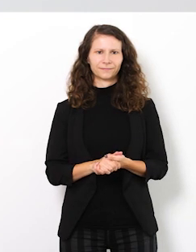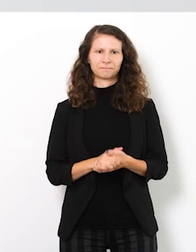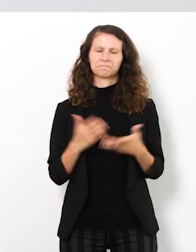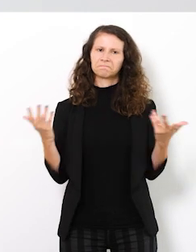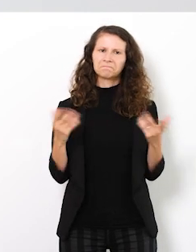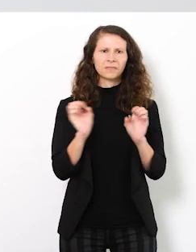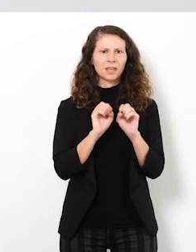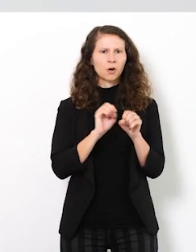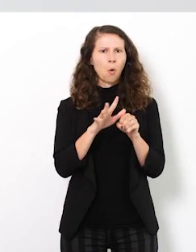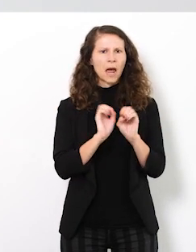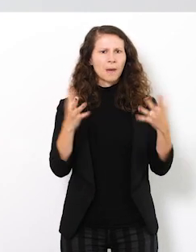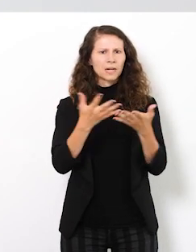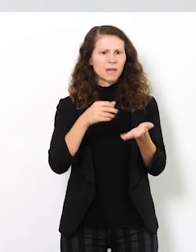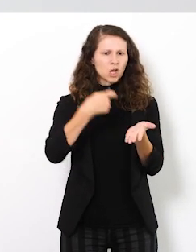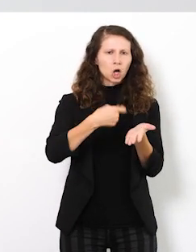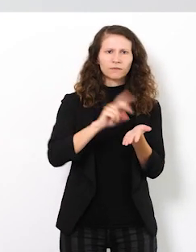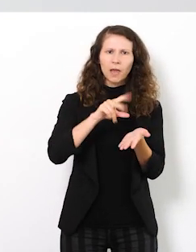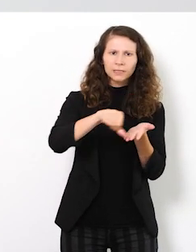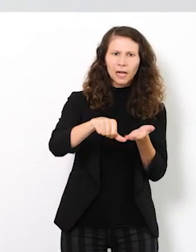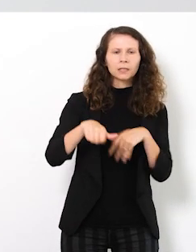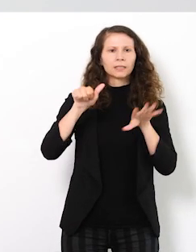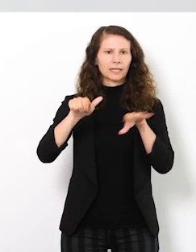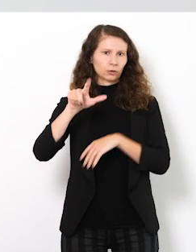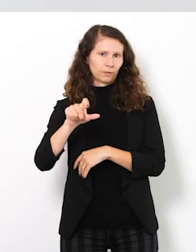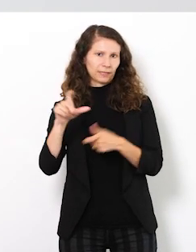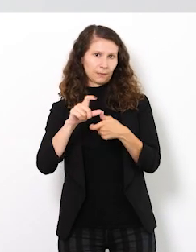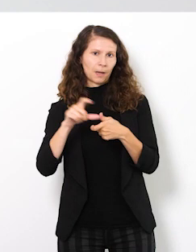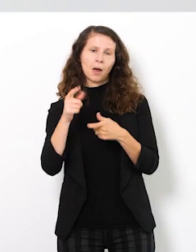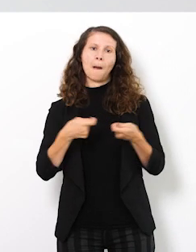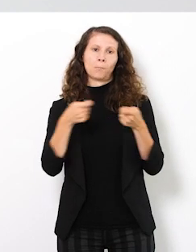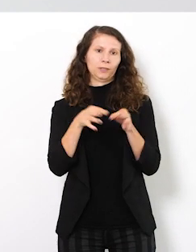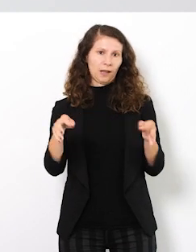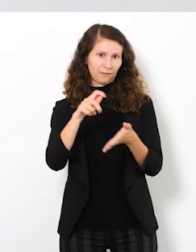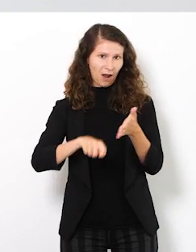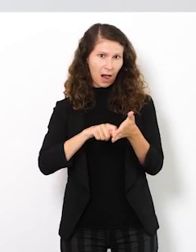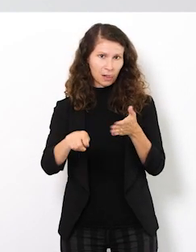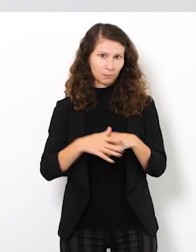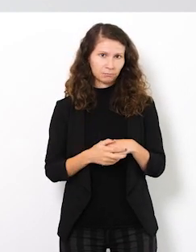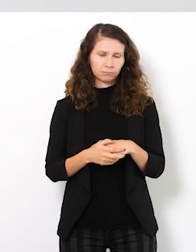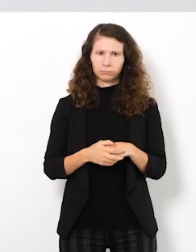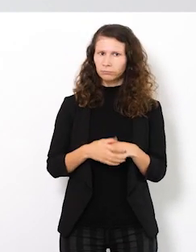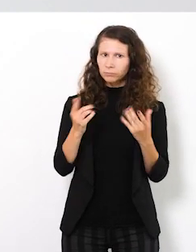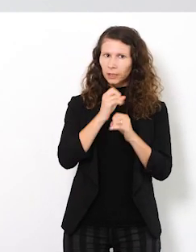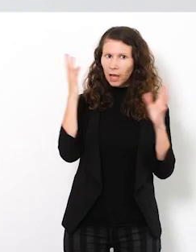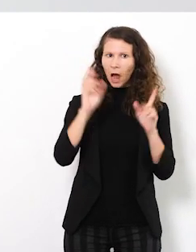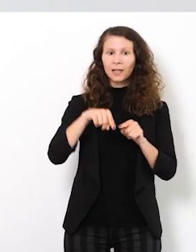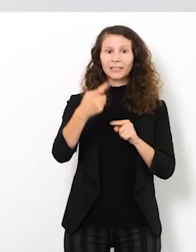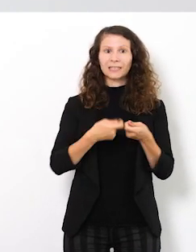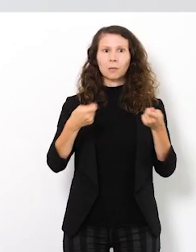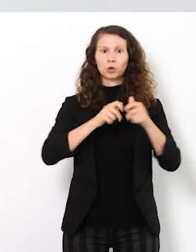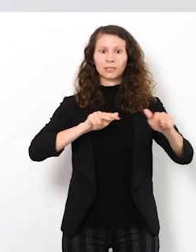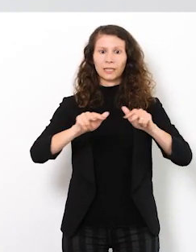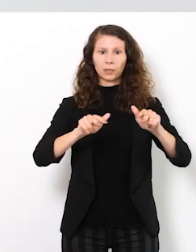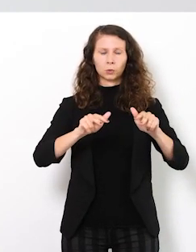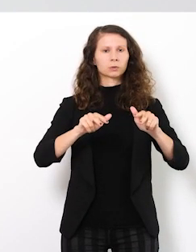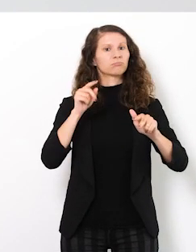Wer zahlt die Kosten der Corona-Pandemie? Am 26. September ist Bundestagswahl. Die nächste Bundesregierung wird eine große Verantwortung